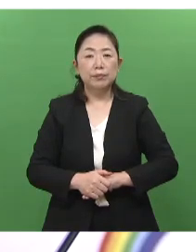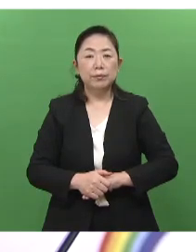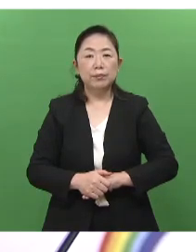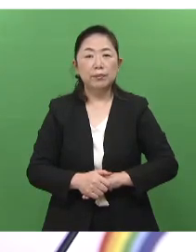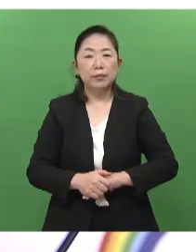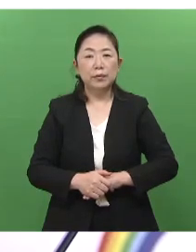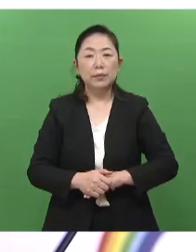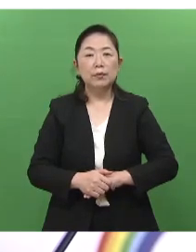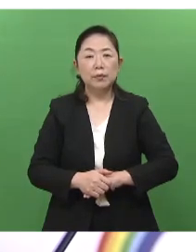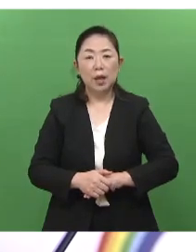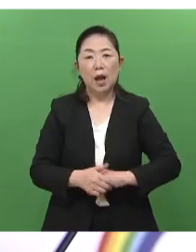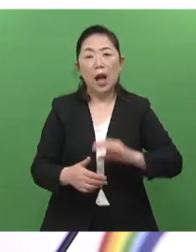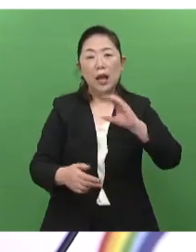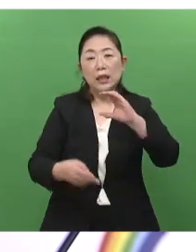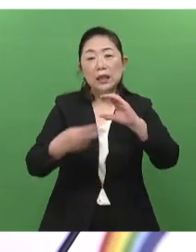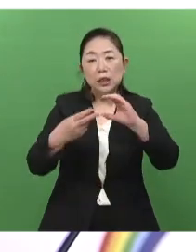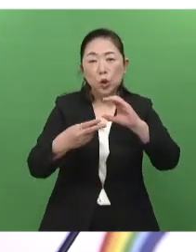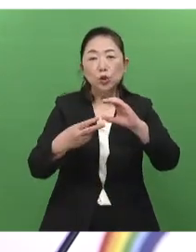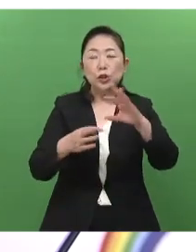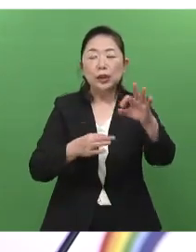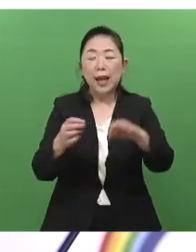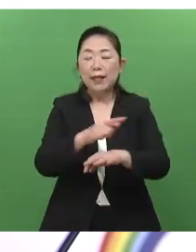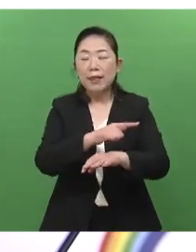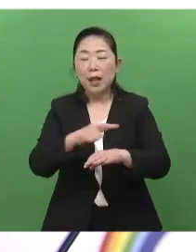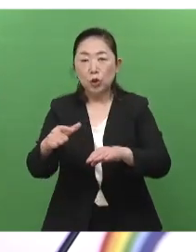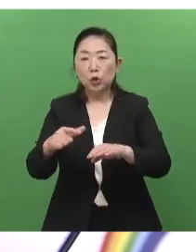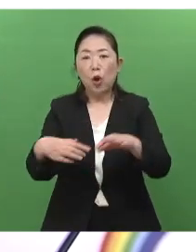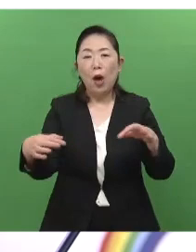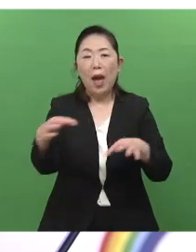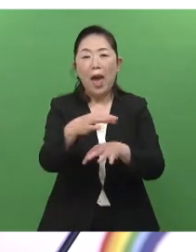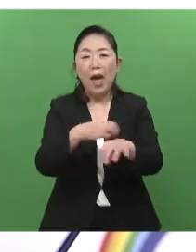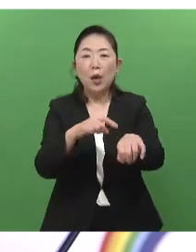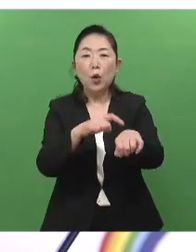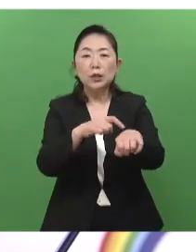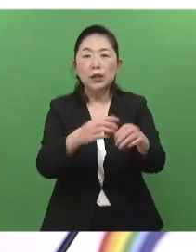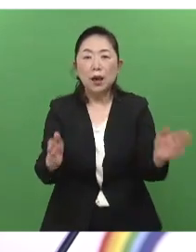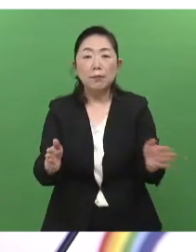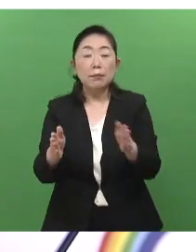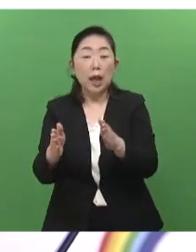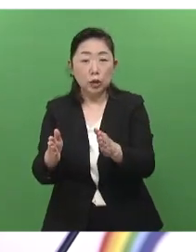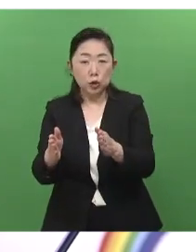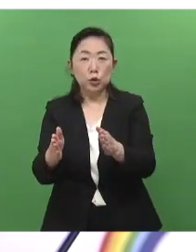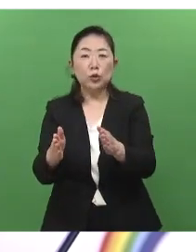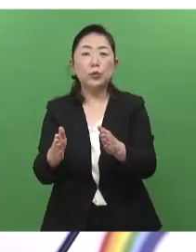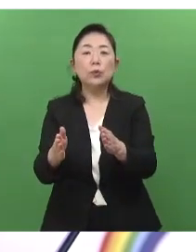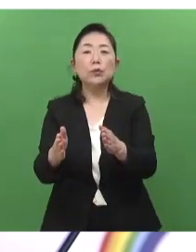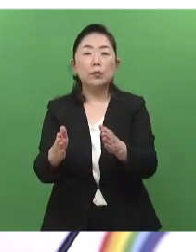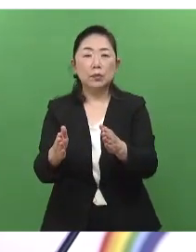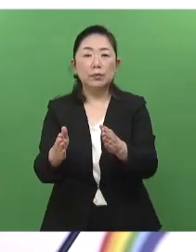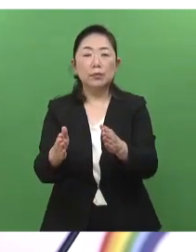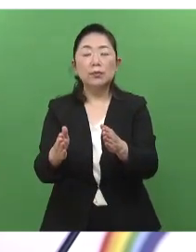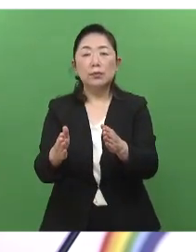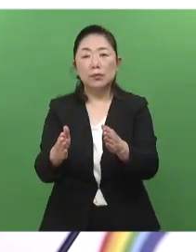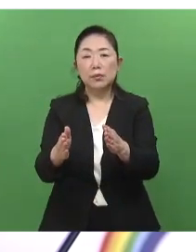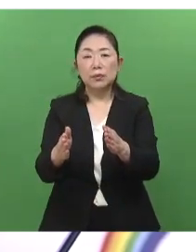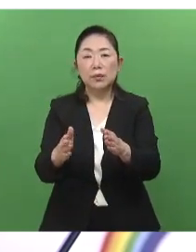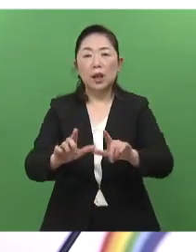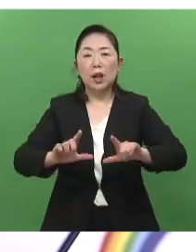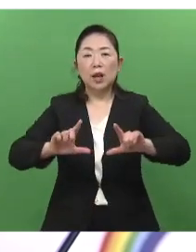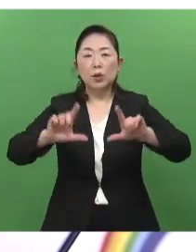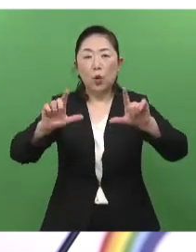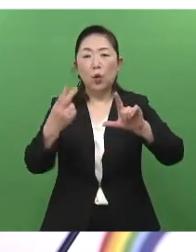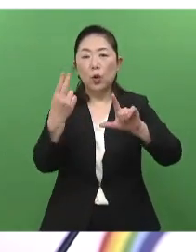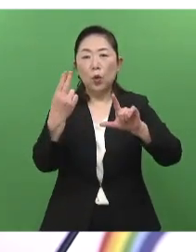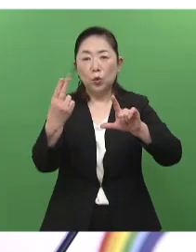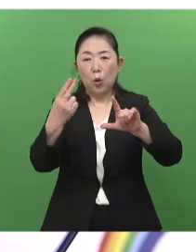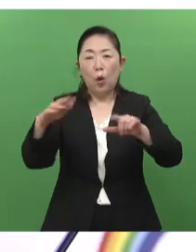間8時、特に、全飲食店ですね、そして東京全域であ